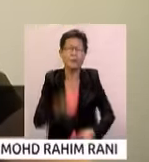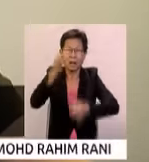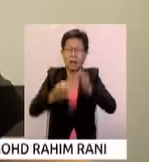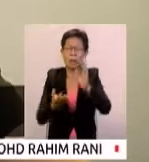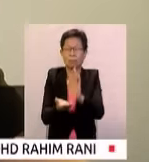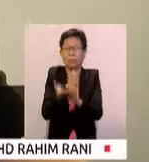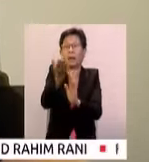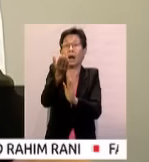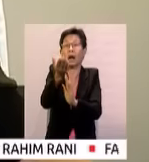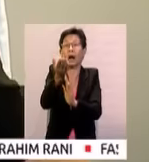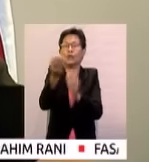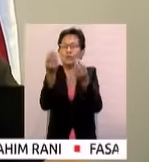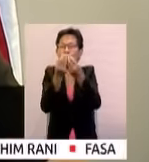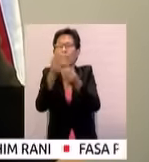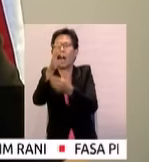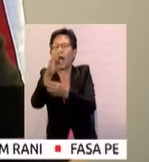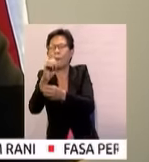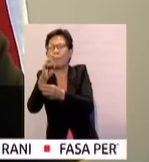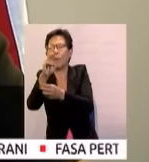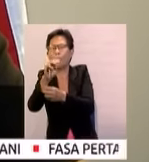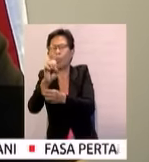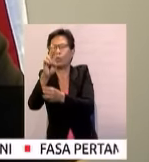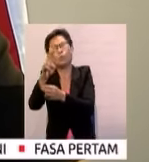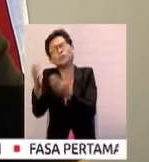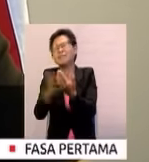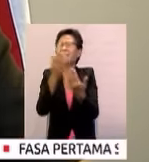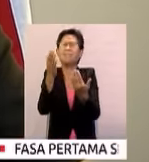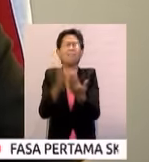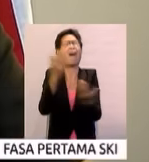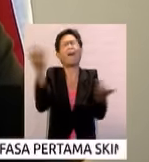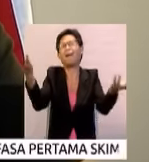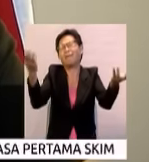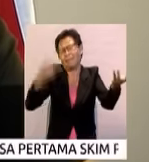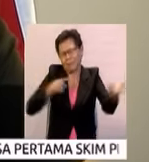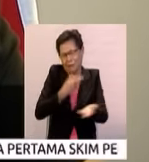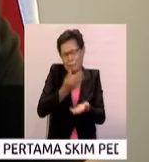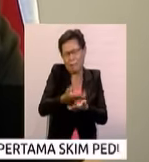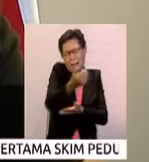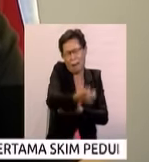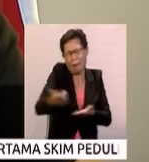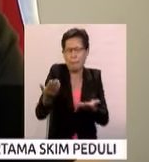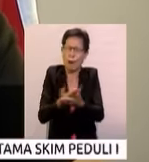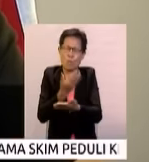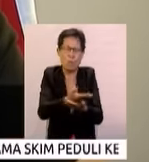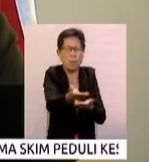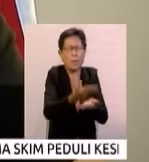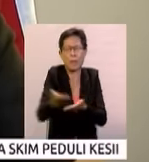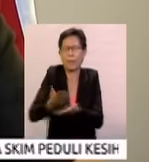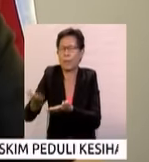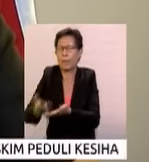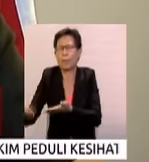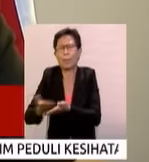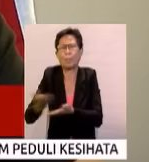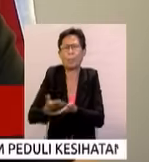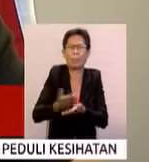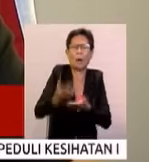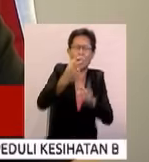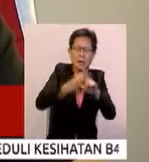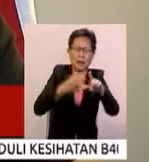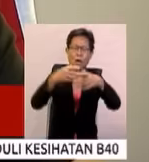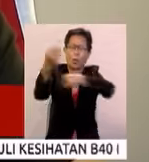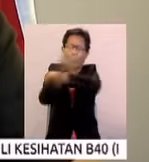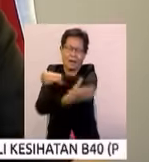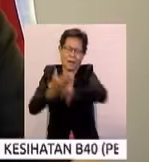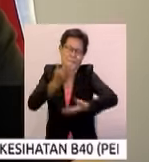MOU, senang saja. Kita beli alat-alat baru ataupun procurement baru daripada luar